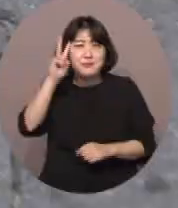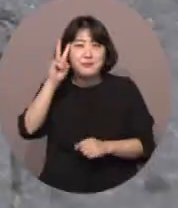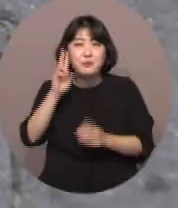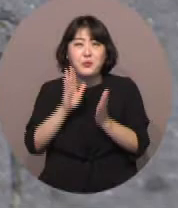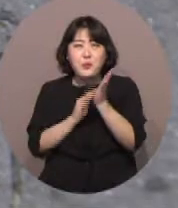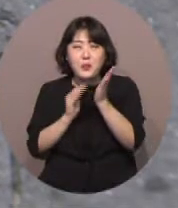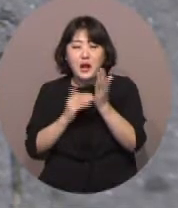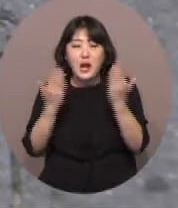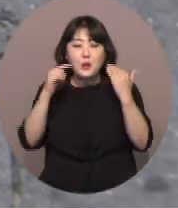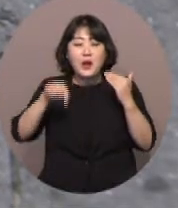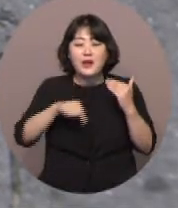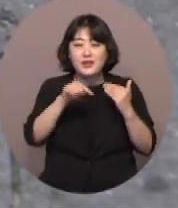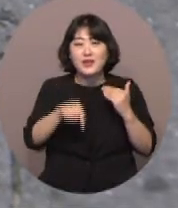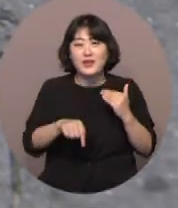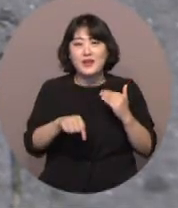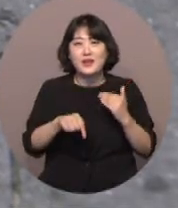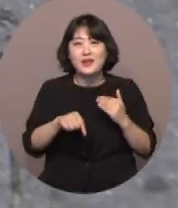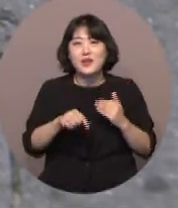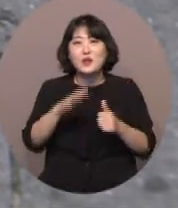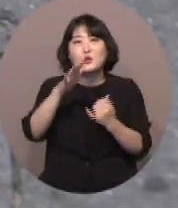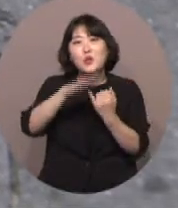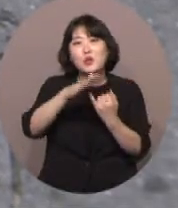학내에 소녀상 을 설치한 바 있습니다